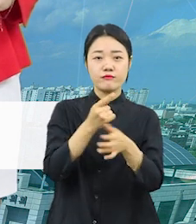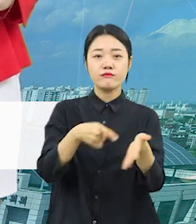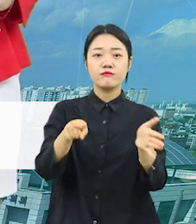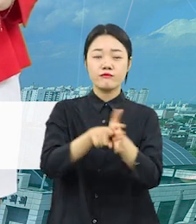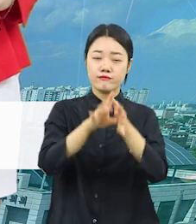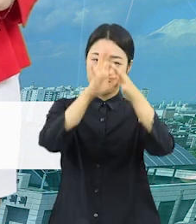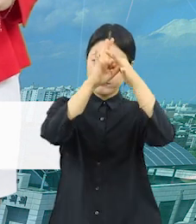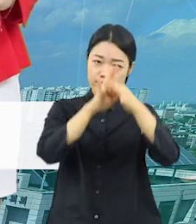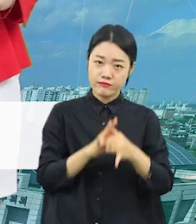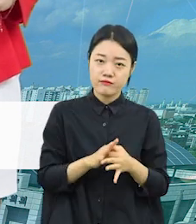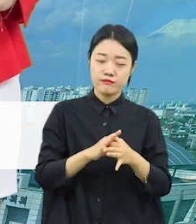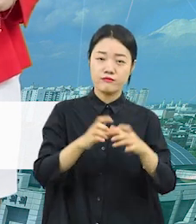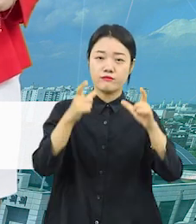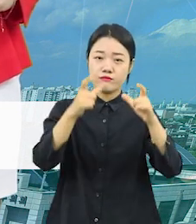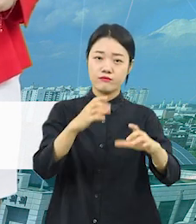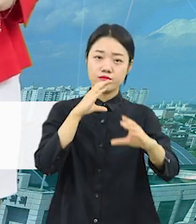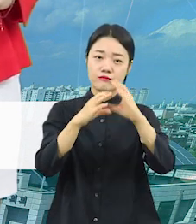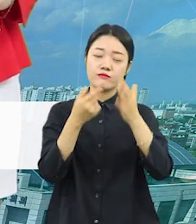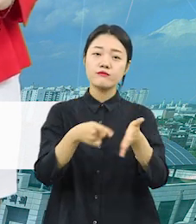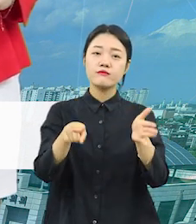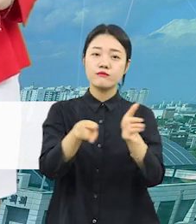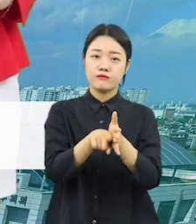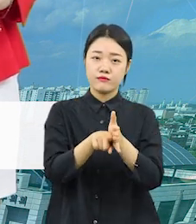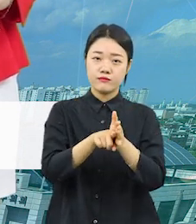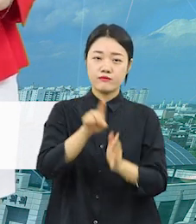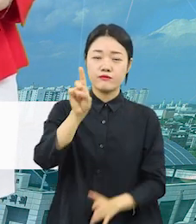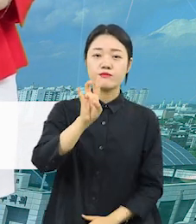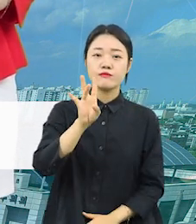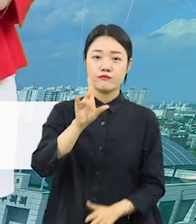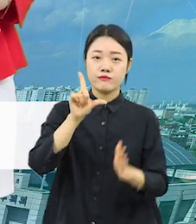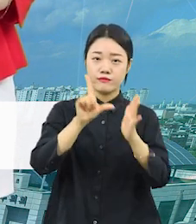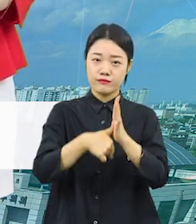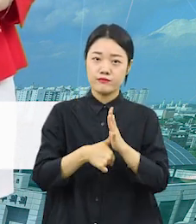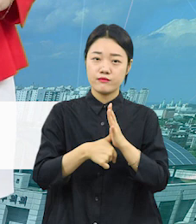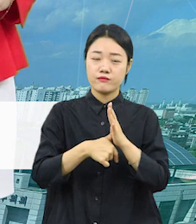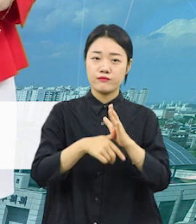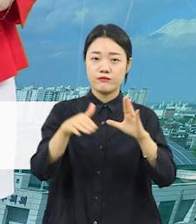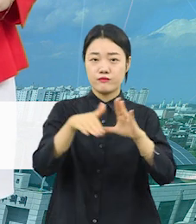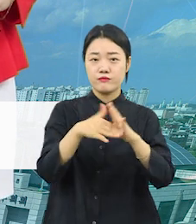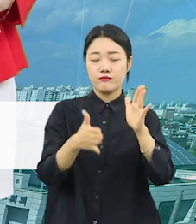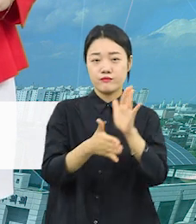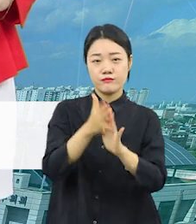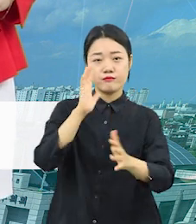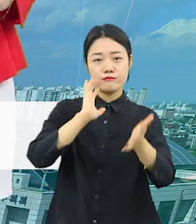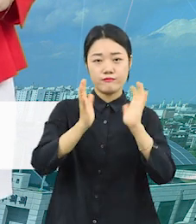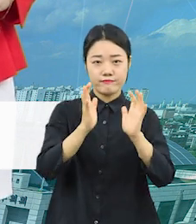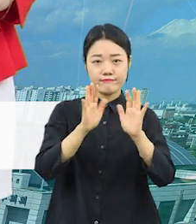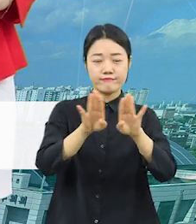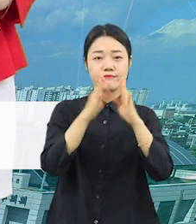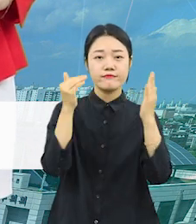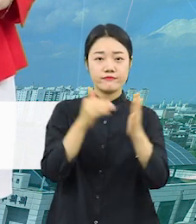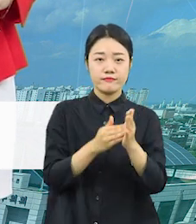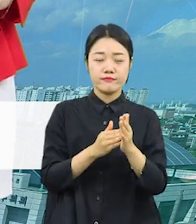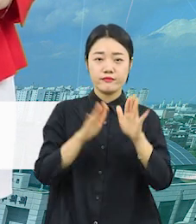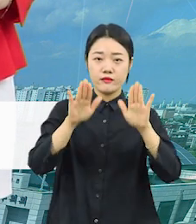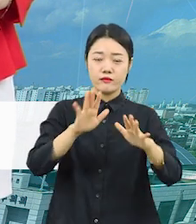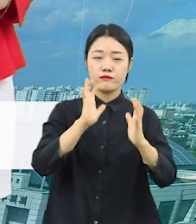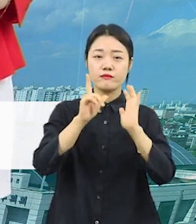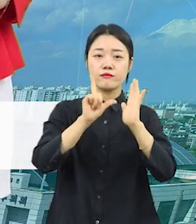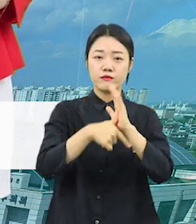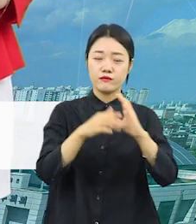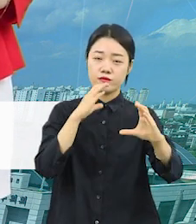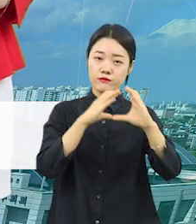과정에서 지속적으로 지역과 소통하기 위해 지난 24일 부평 문화도시 포럼을 개최했습니다. 이번